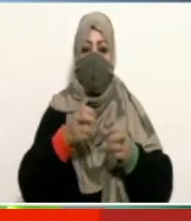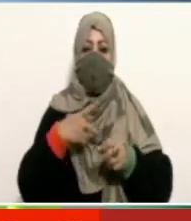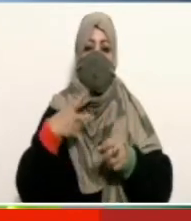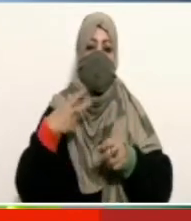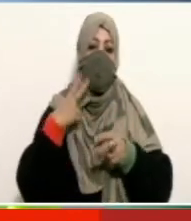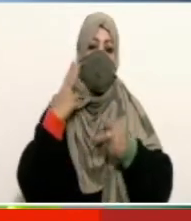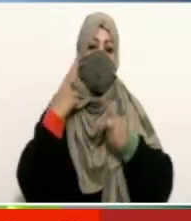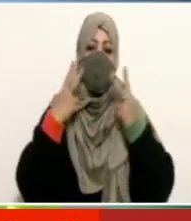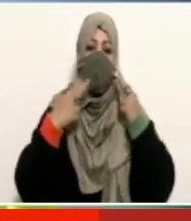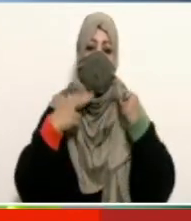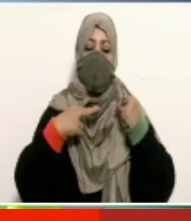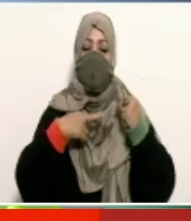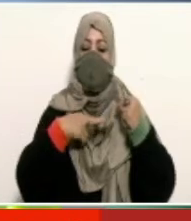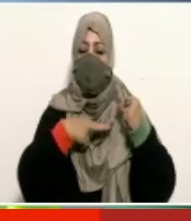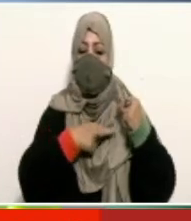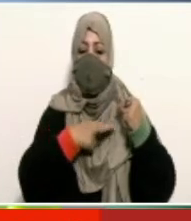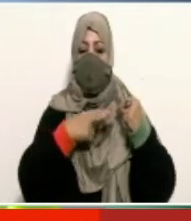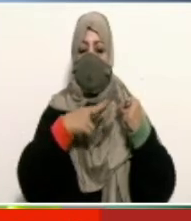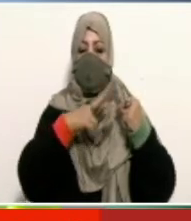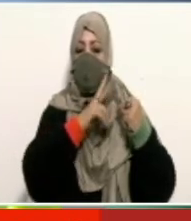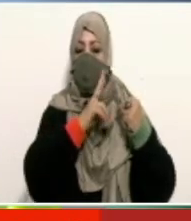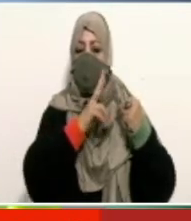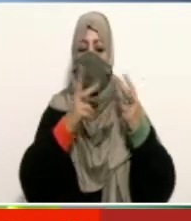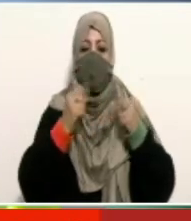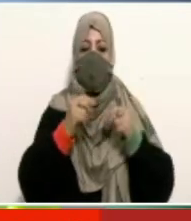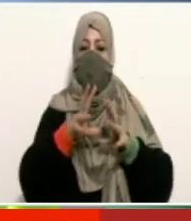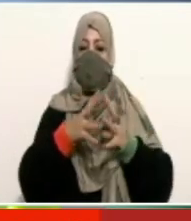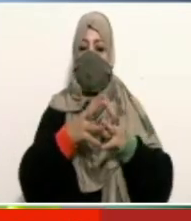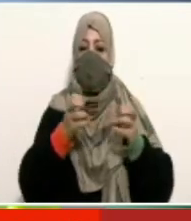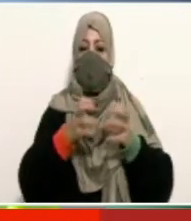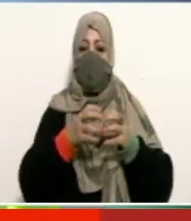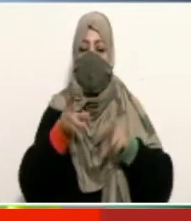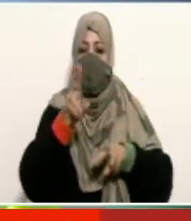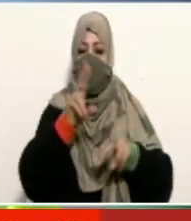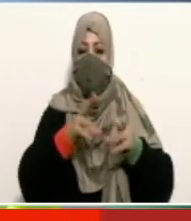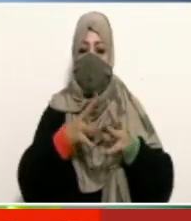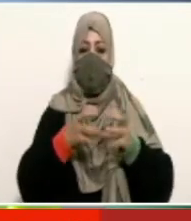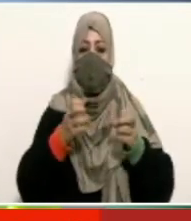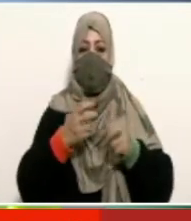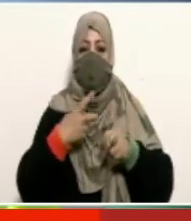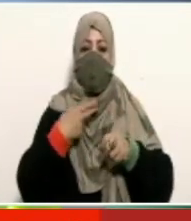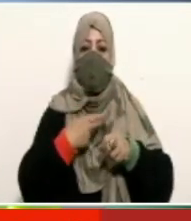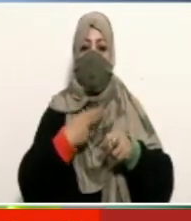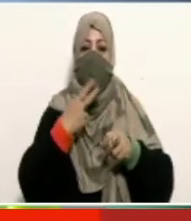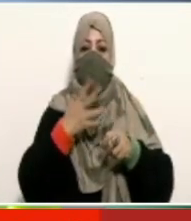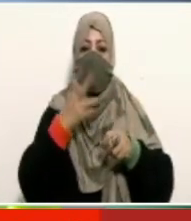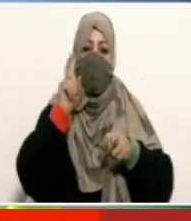نعم. نعم، واضح سؤالك إن شاء الله. جزاك الله خير، بارك الله فيك. بارك.